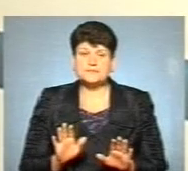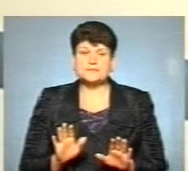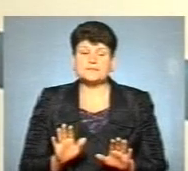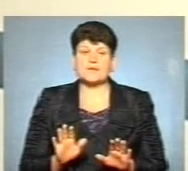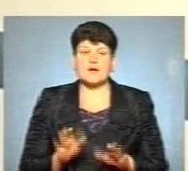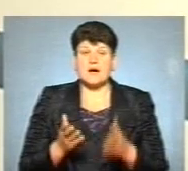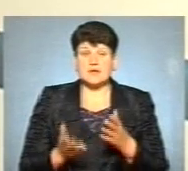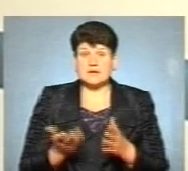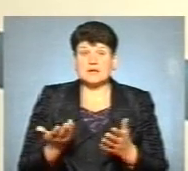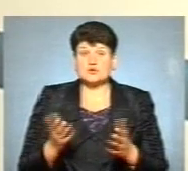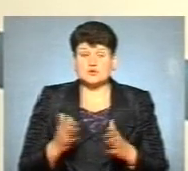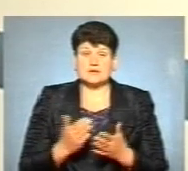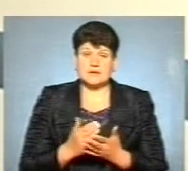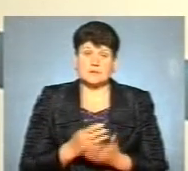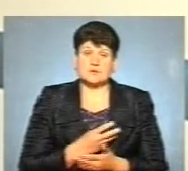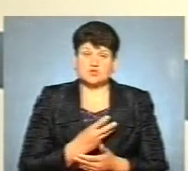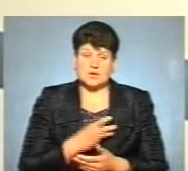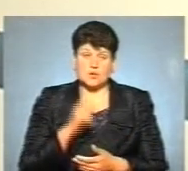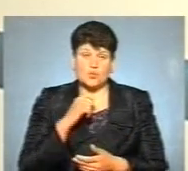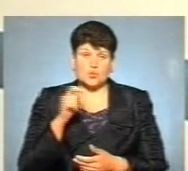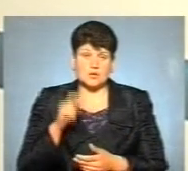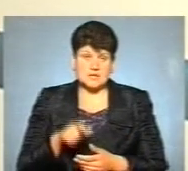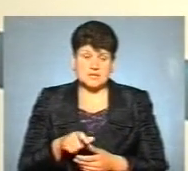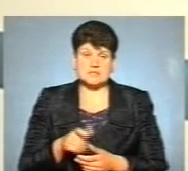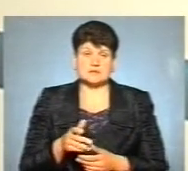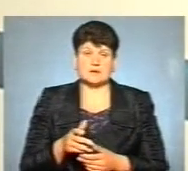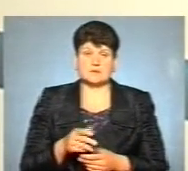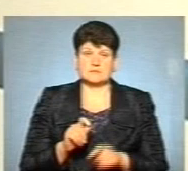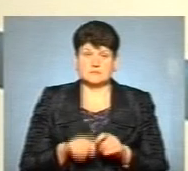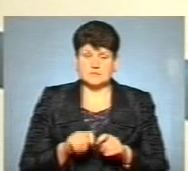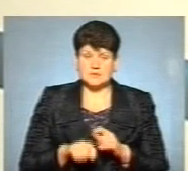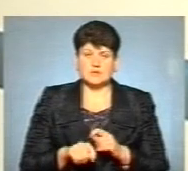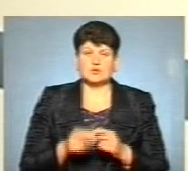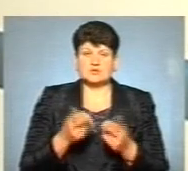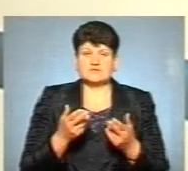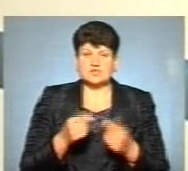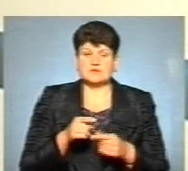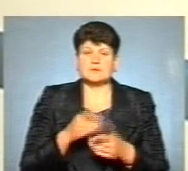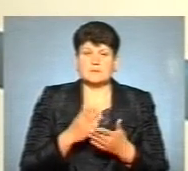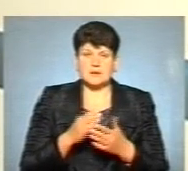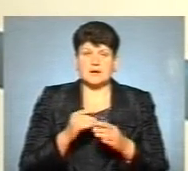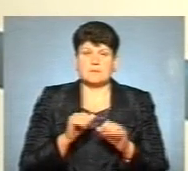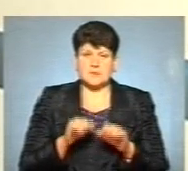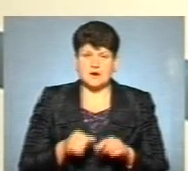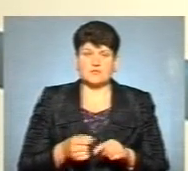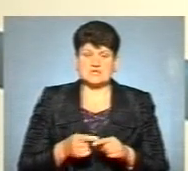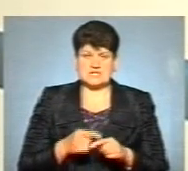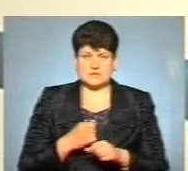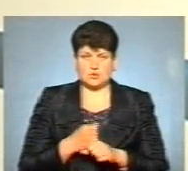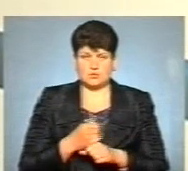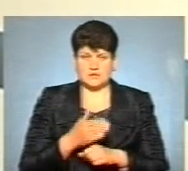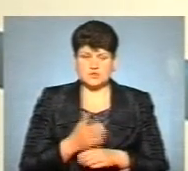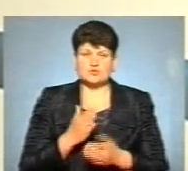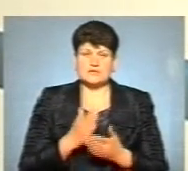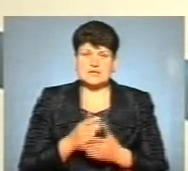Ну, але якщо є бажання українця, громадянина тестуватися, то, звичайно, він має право це зробити. Якщо він є тим чи